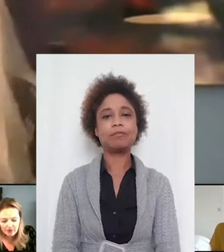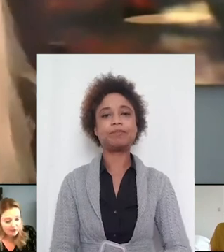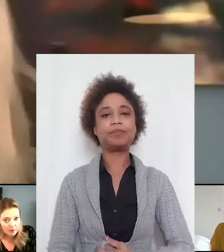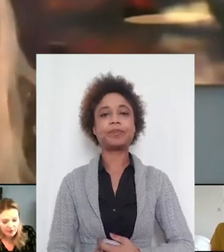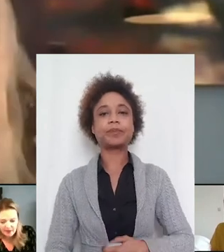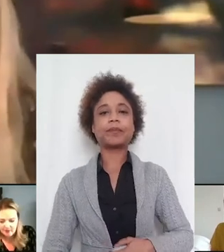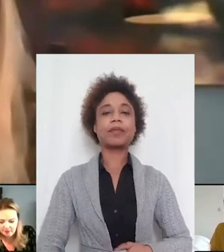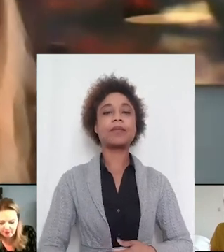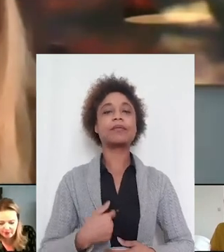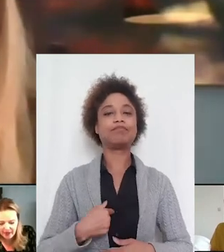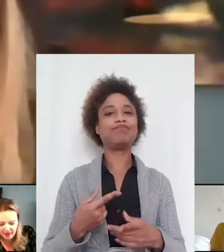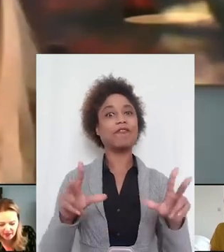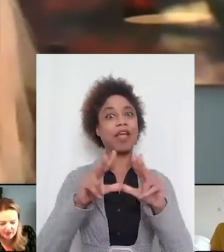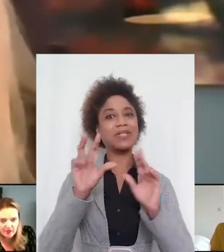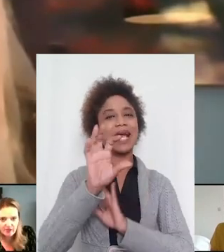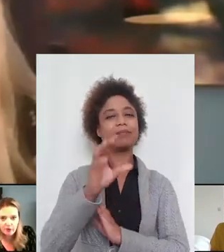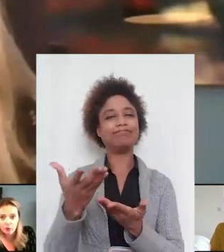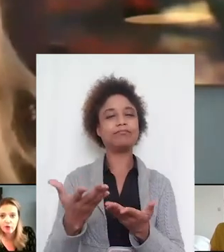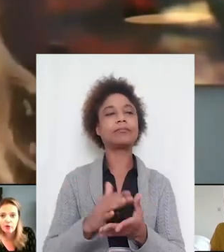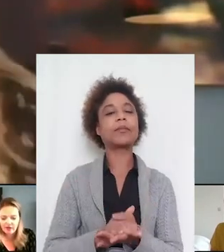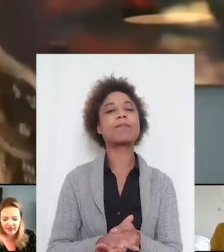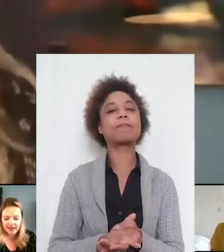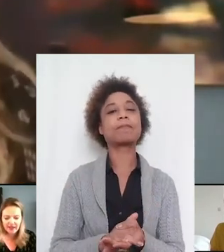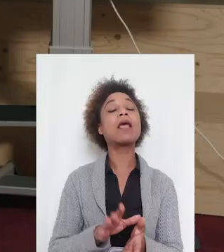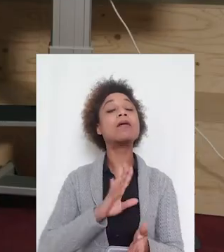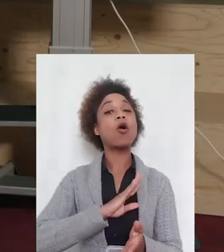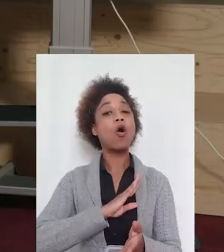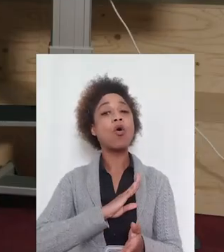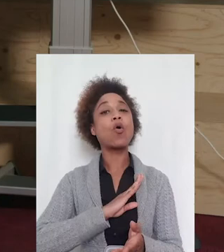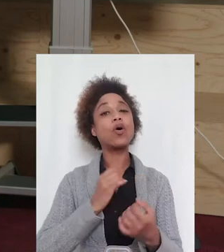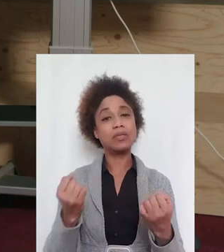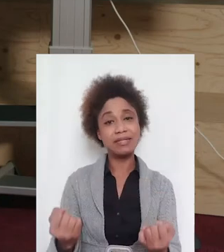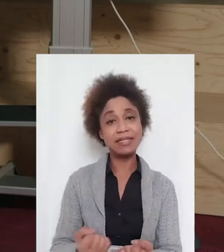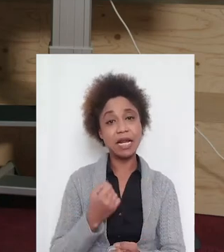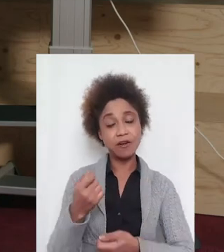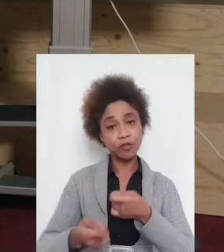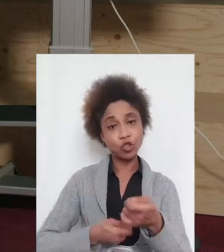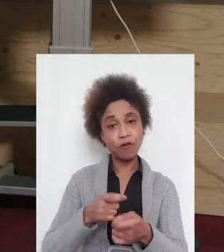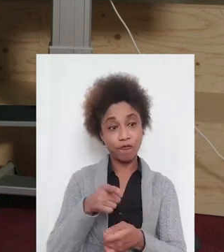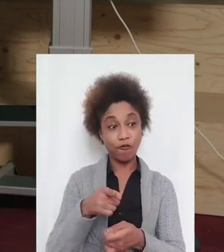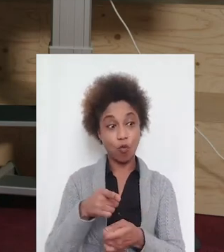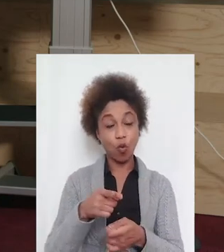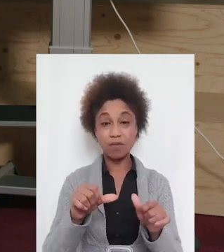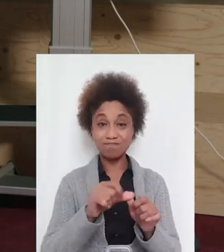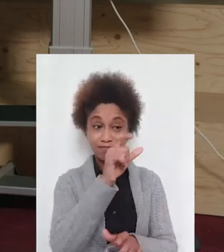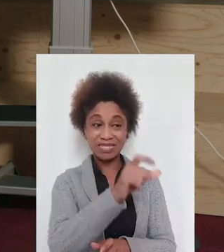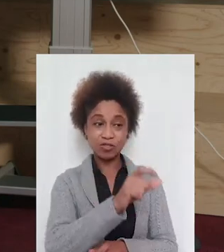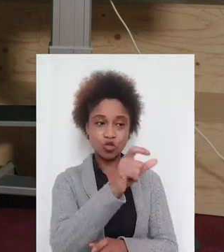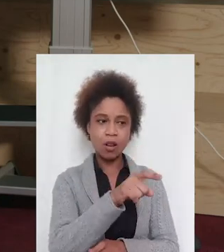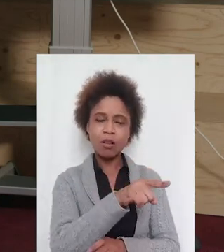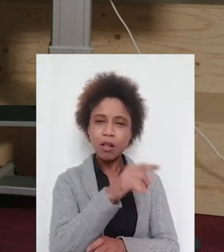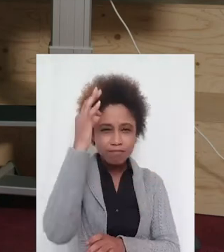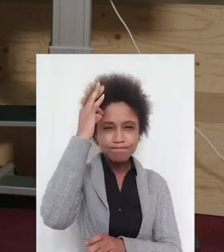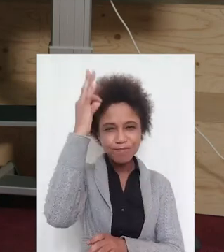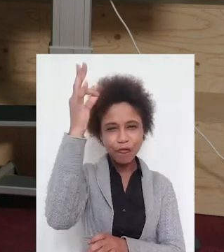van de website. Daarnaast verzorgen we ook trainingen voor het personeel, voor de bewustwording